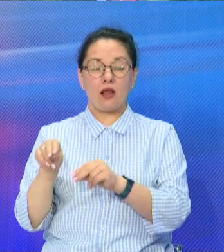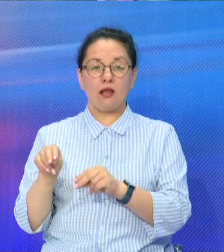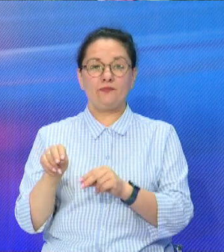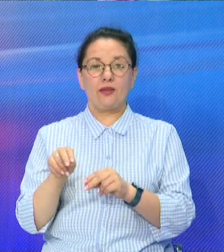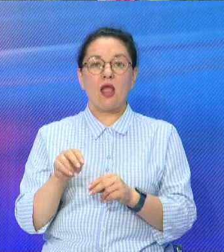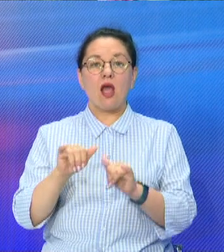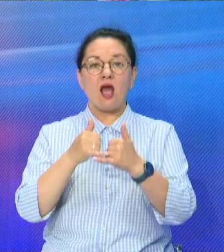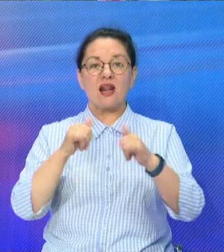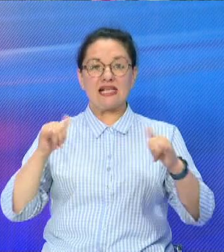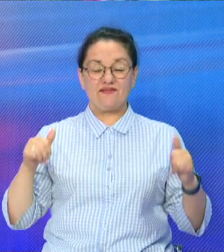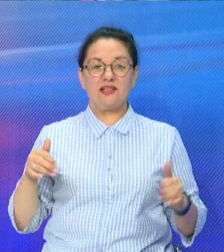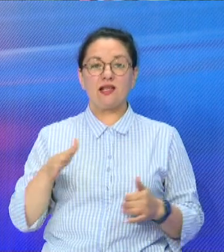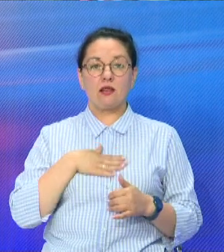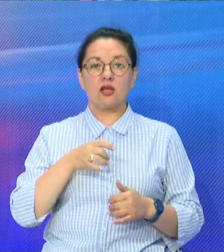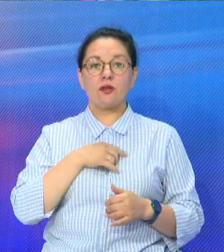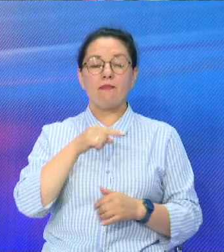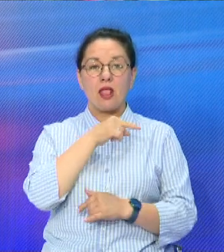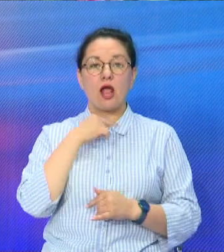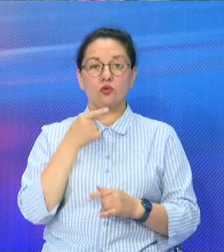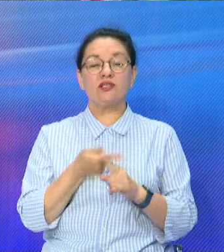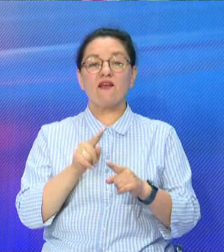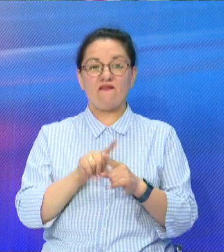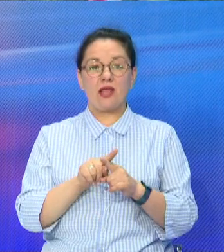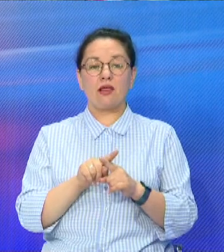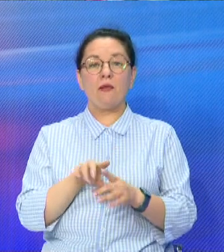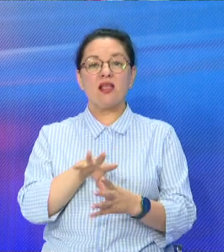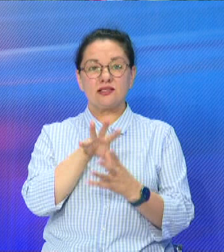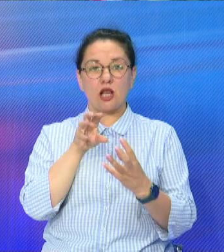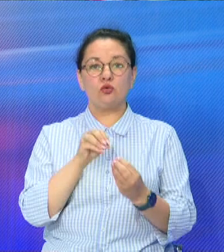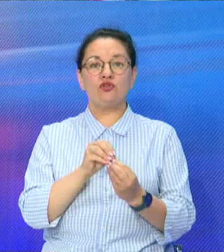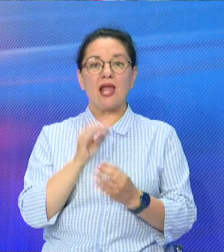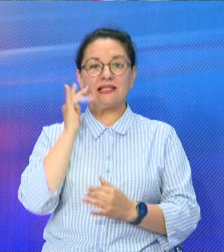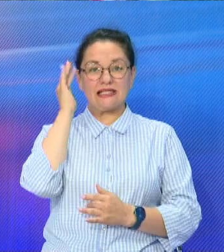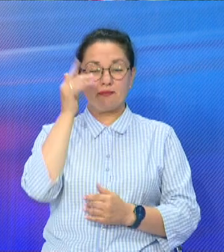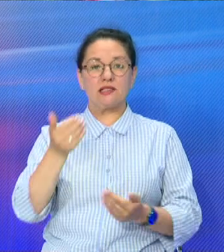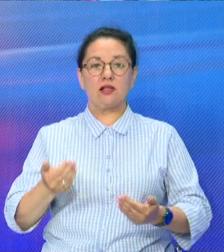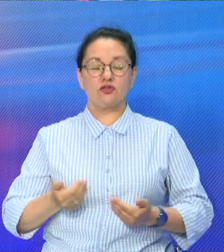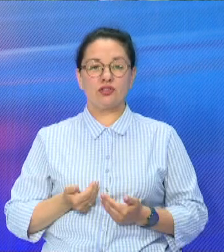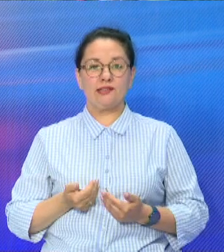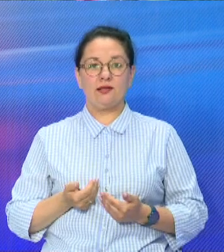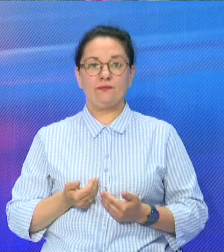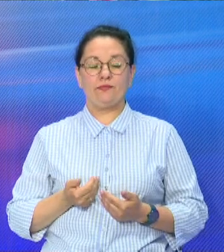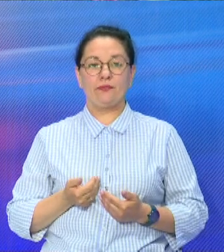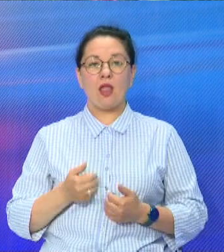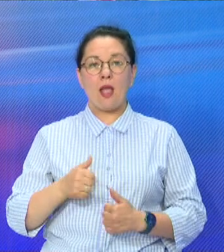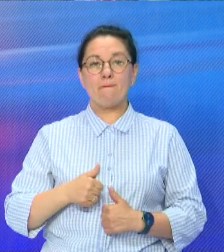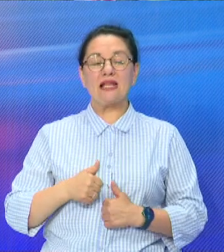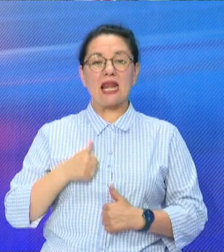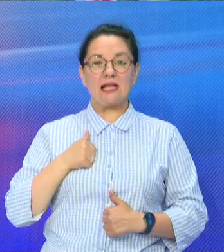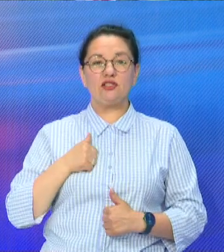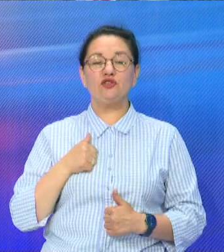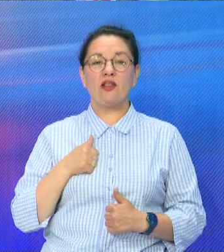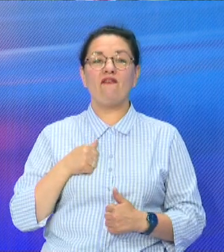развитие нашей страны наверное в этом заключается смысл жизни вот патриотично настроенного